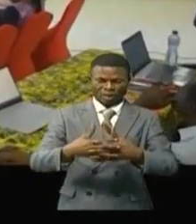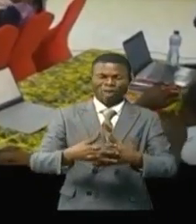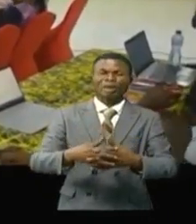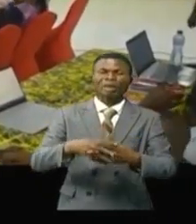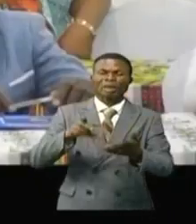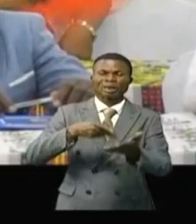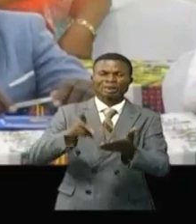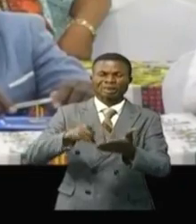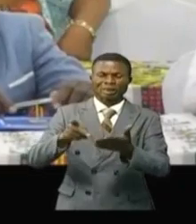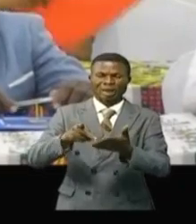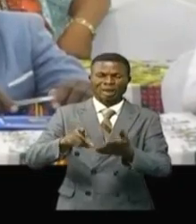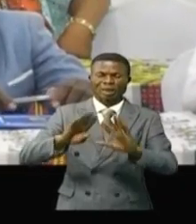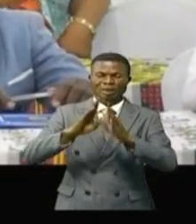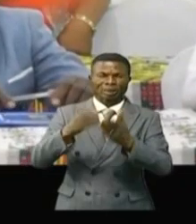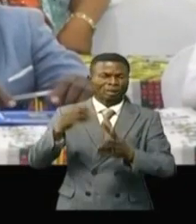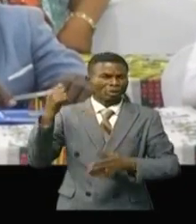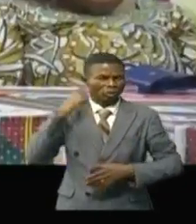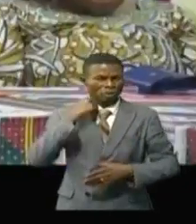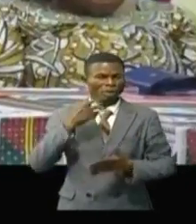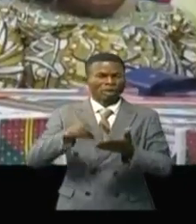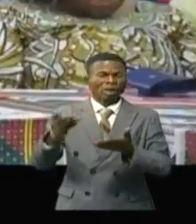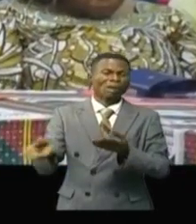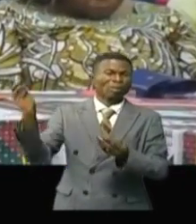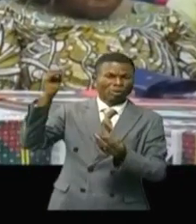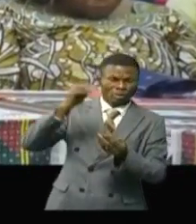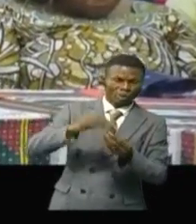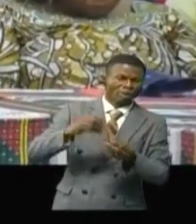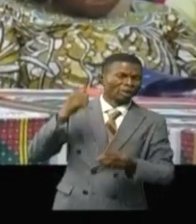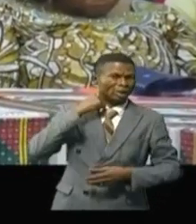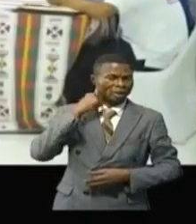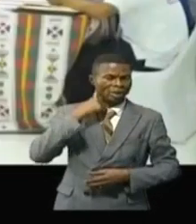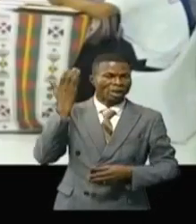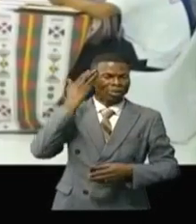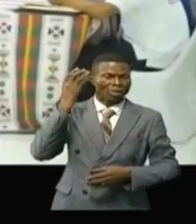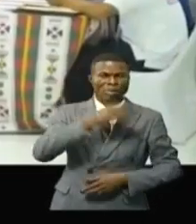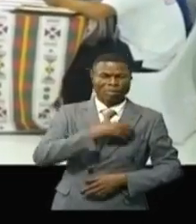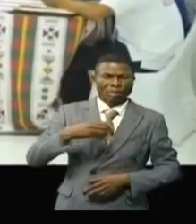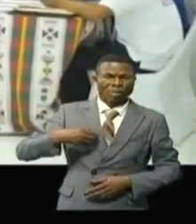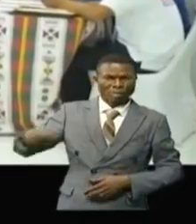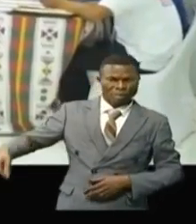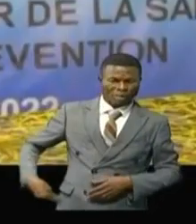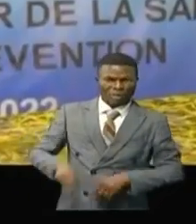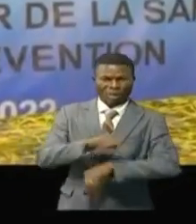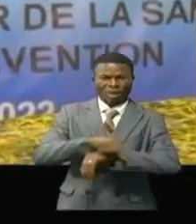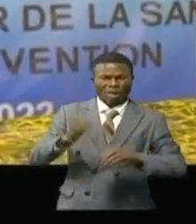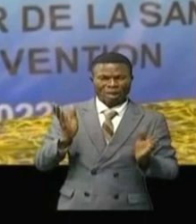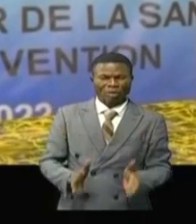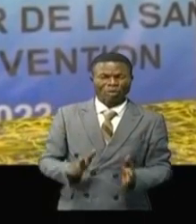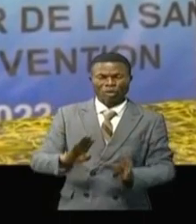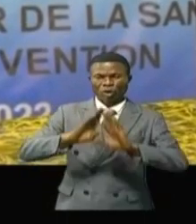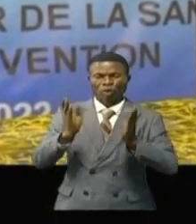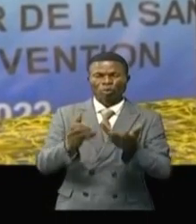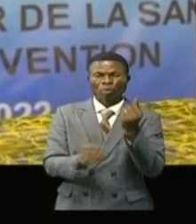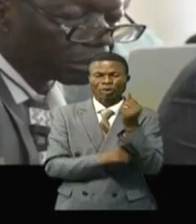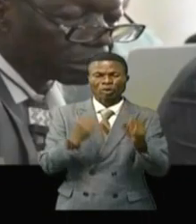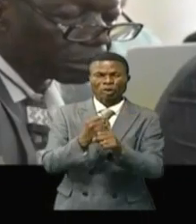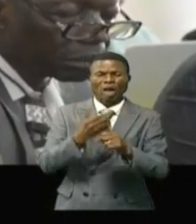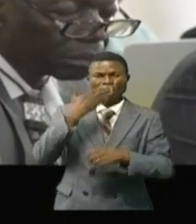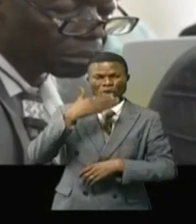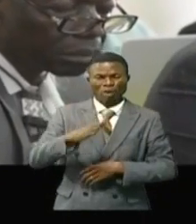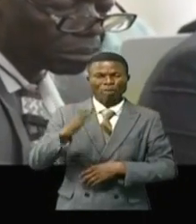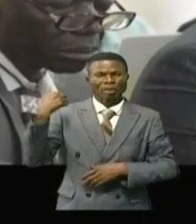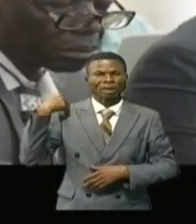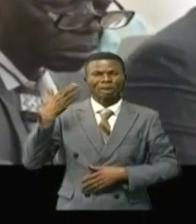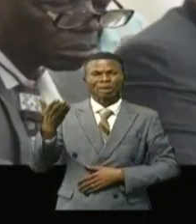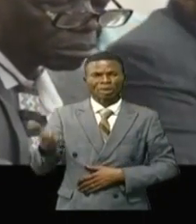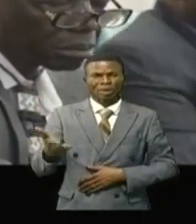salariale et de l'alignement à la prime des risques des médecins, des infirmiers, des administratifs ainsi que d'autres pro-santé des services publics de